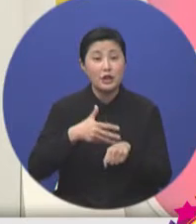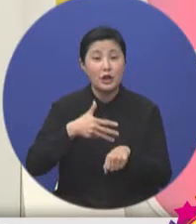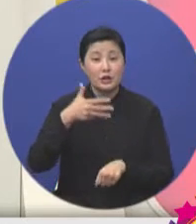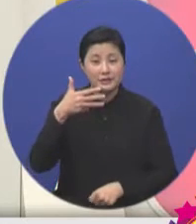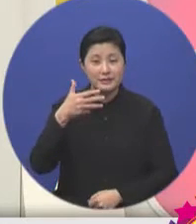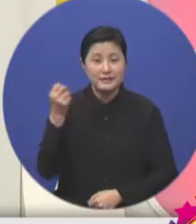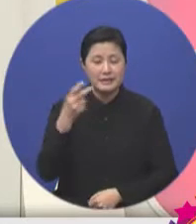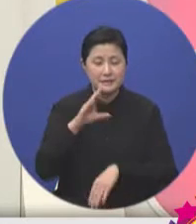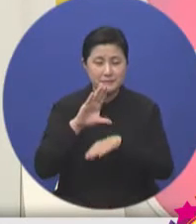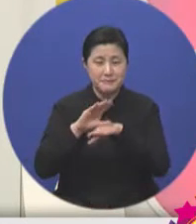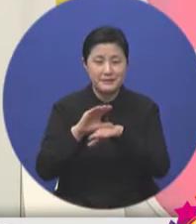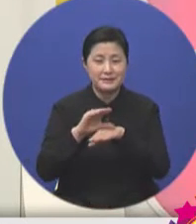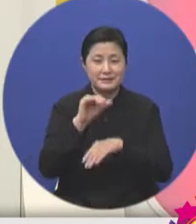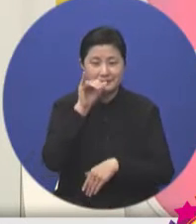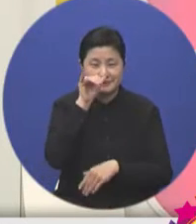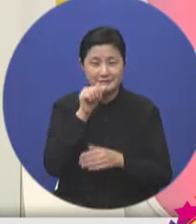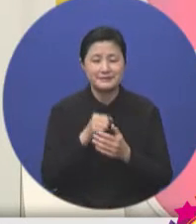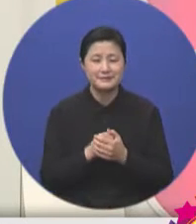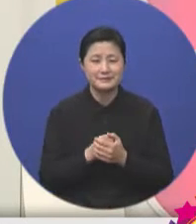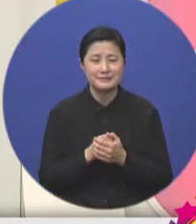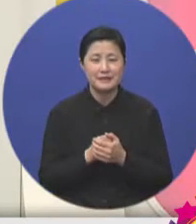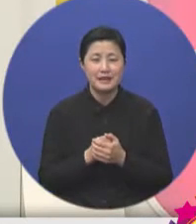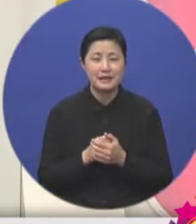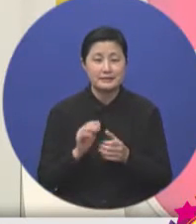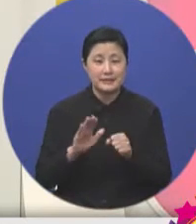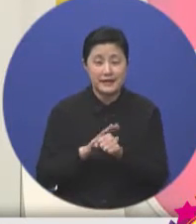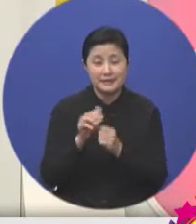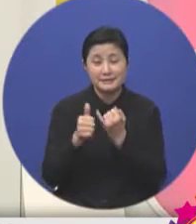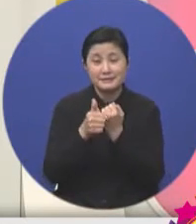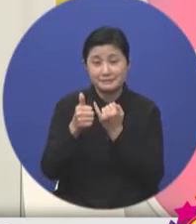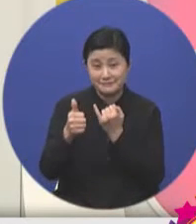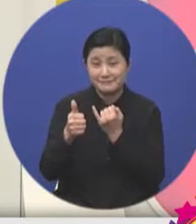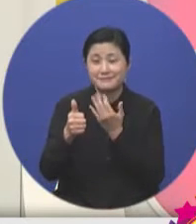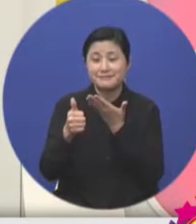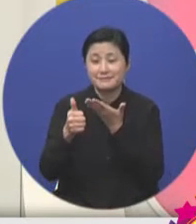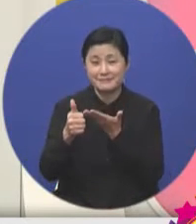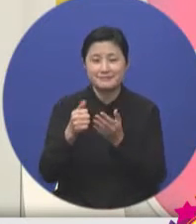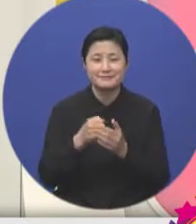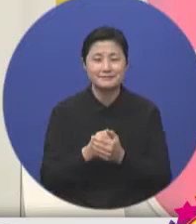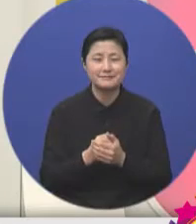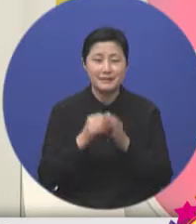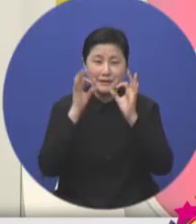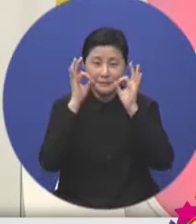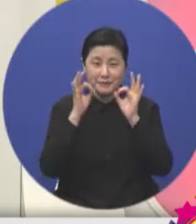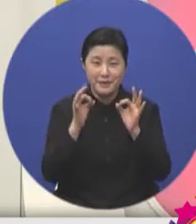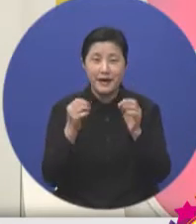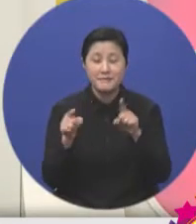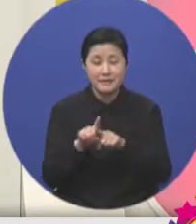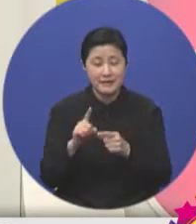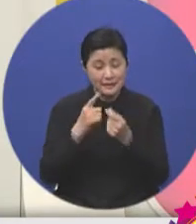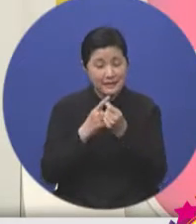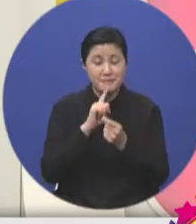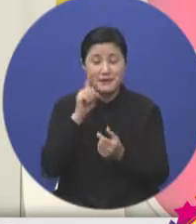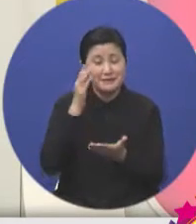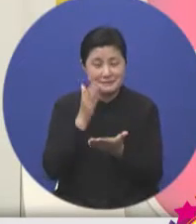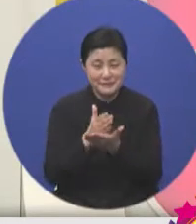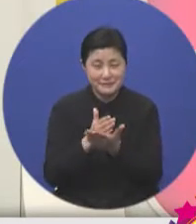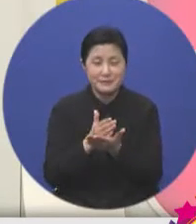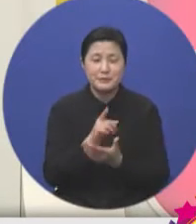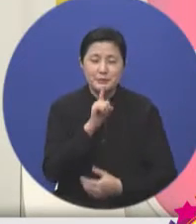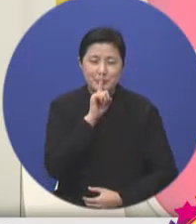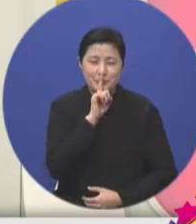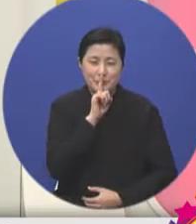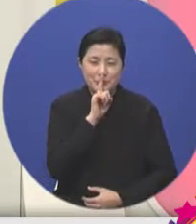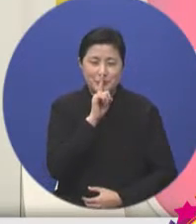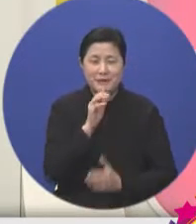또 재방송을 합니다. 아, 네. 네, 그때 사랑하는 서방님. 네. 보고 이렇게 나 1등해서 아직까지는 얘기하지 마시고